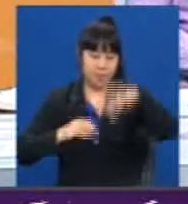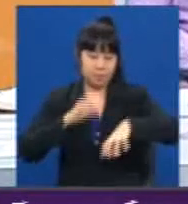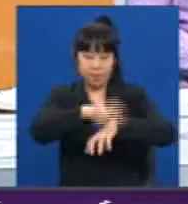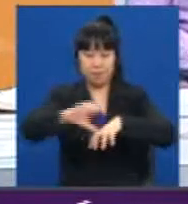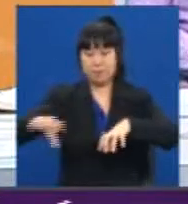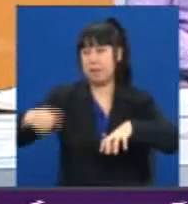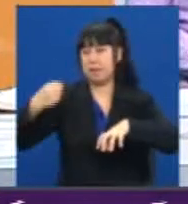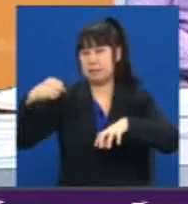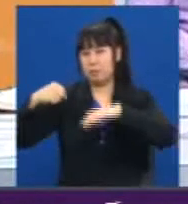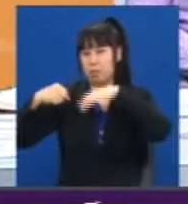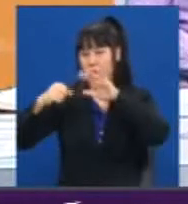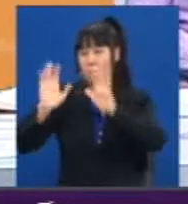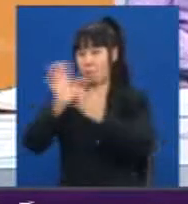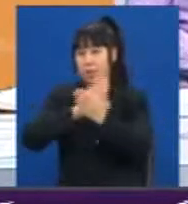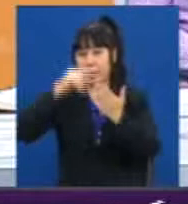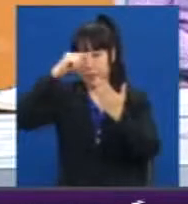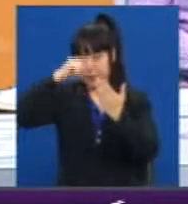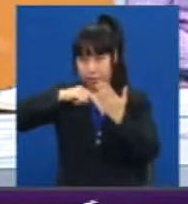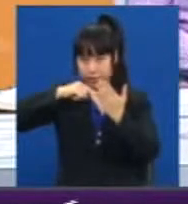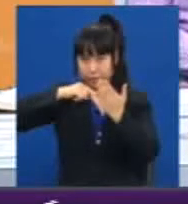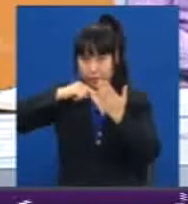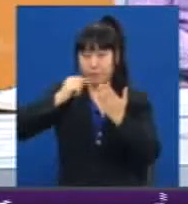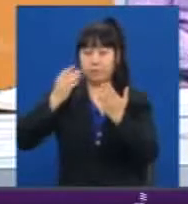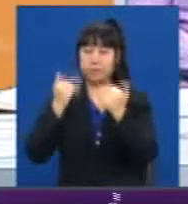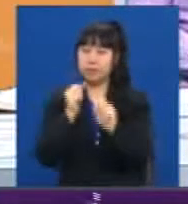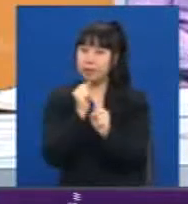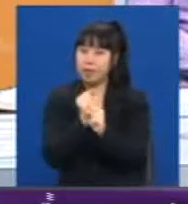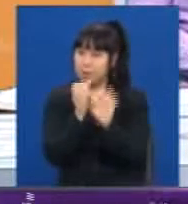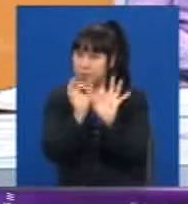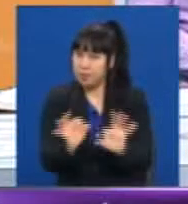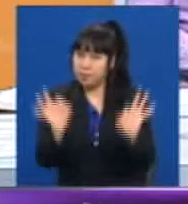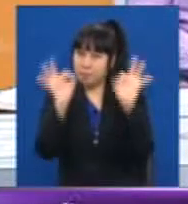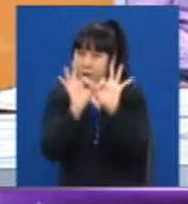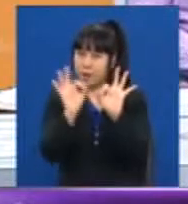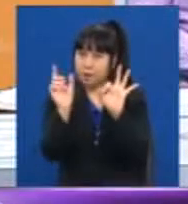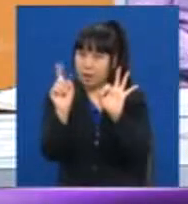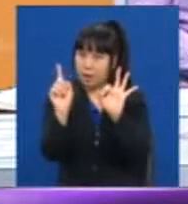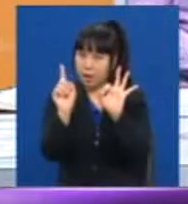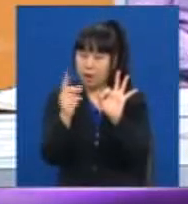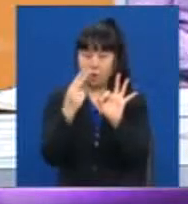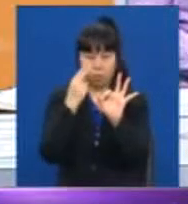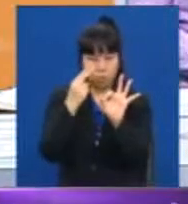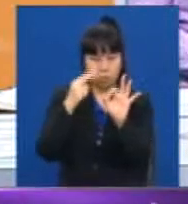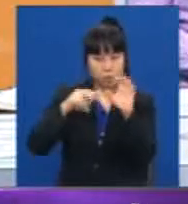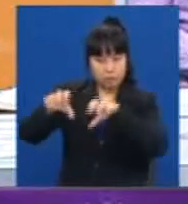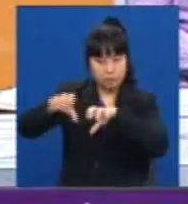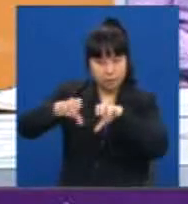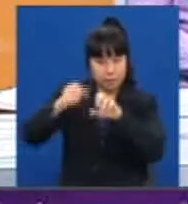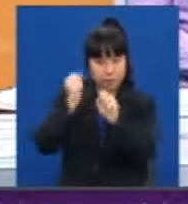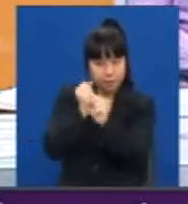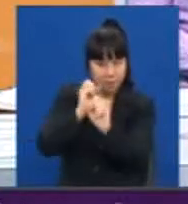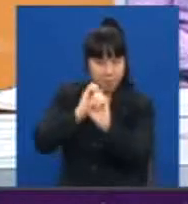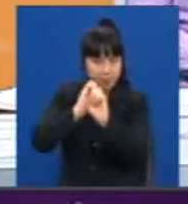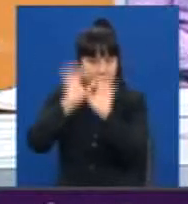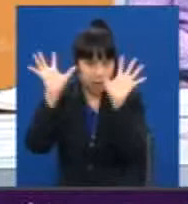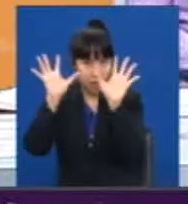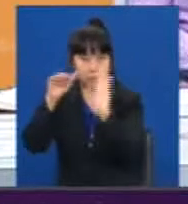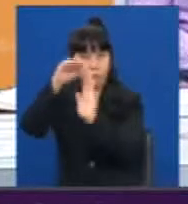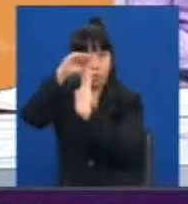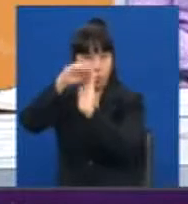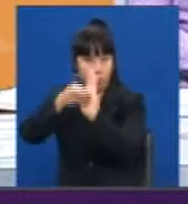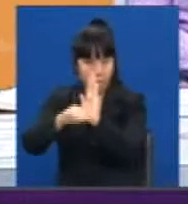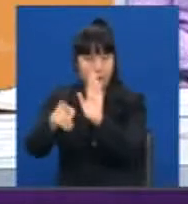ในส่วนของประเทศไทยนี้นะคะก็เพื่อที่จะส่วนหนึ่งพระกิจสำคัญก็คือดูแลเรื่องของการโปร่งใสในการบริหารงานแล้วก็กำกับนโยบาย